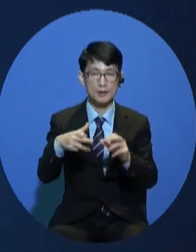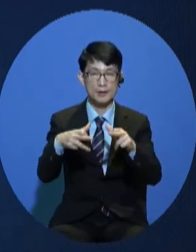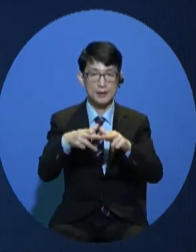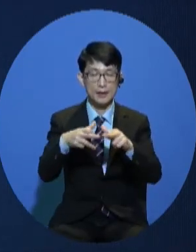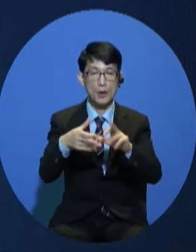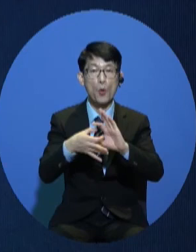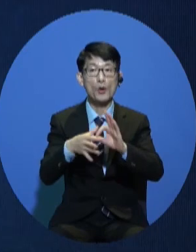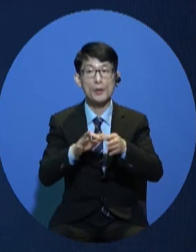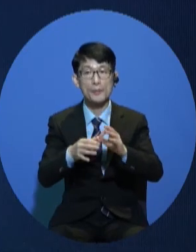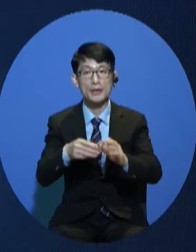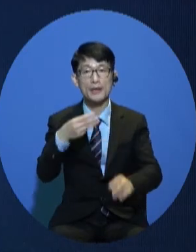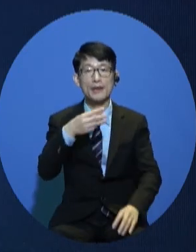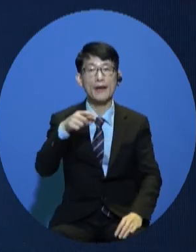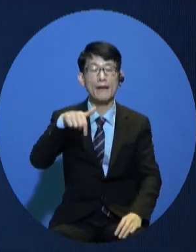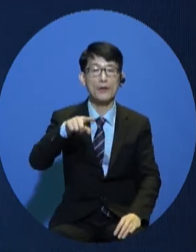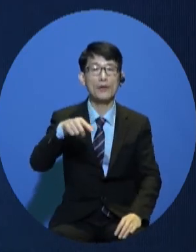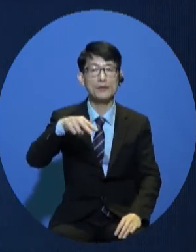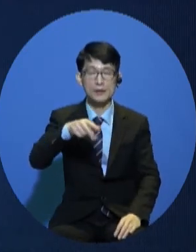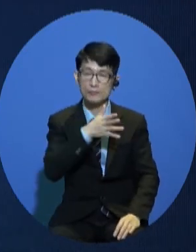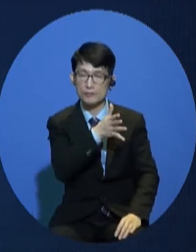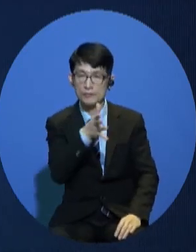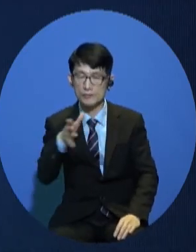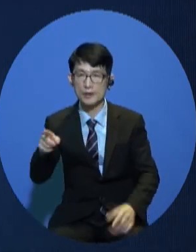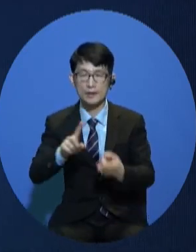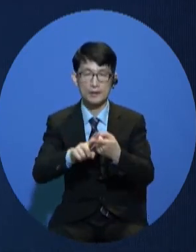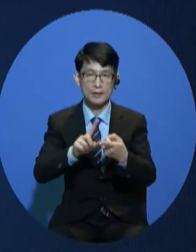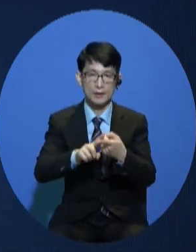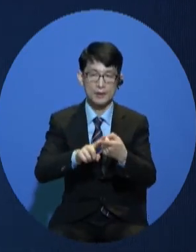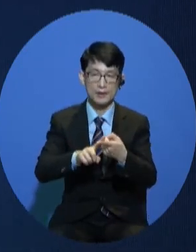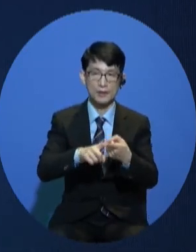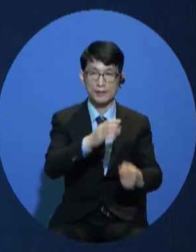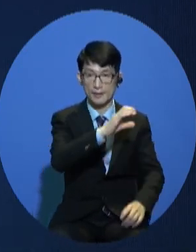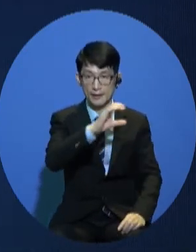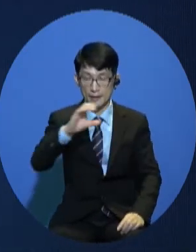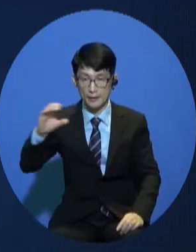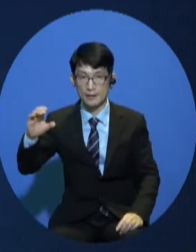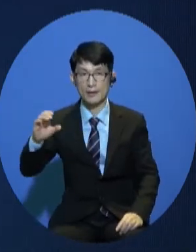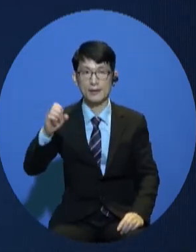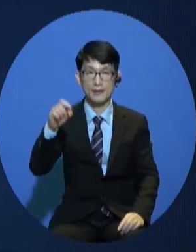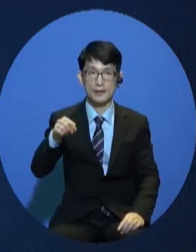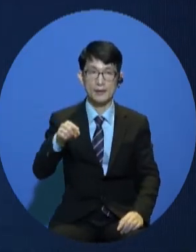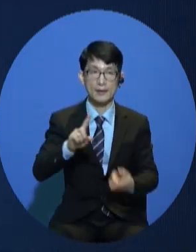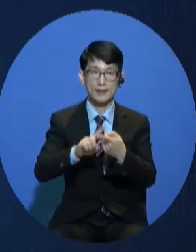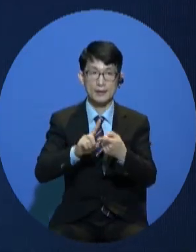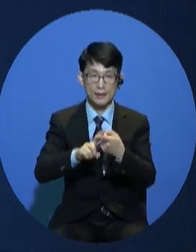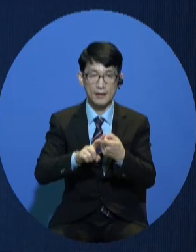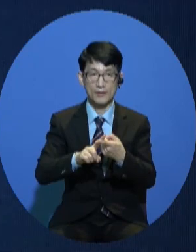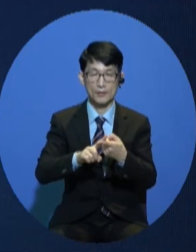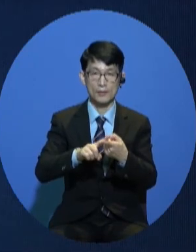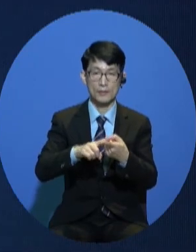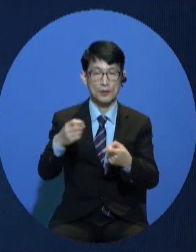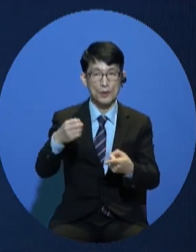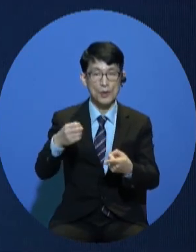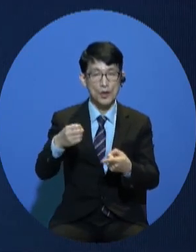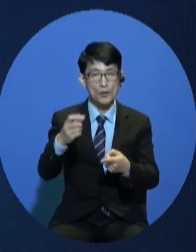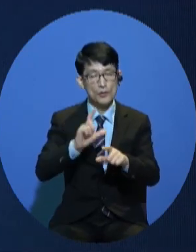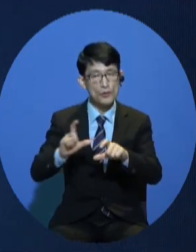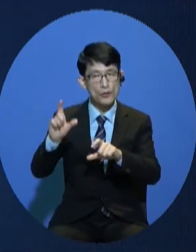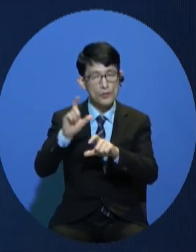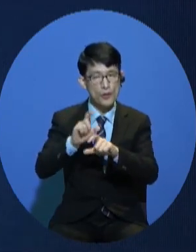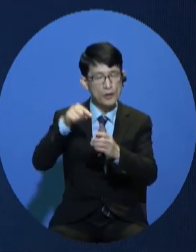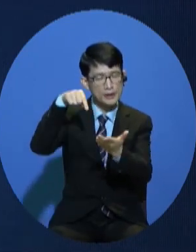레거시 심포지엄이 진행이 될 예정인데요. 캐나다와 슬로바키아의 시각에서 바라보는 패럴림픽에 대해서 더욱 심도